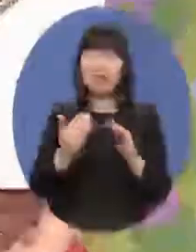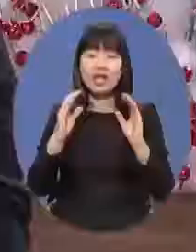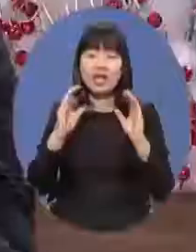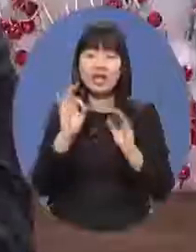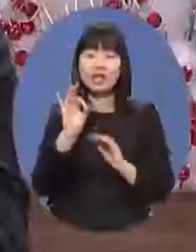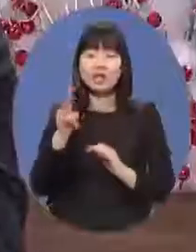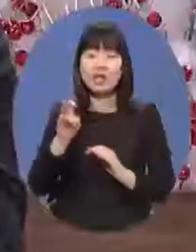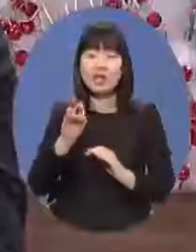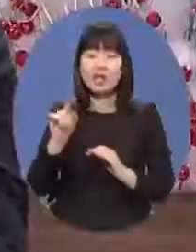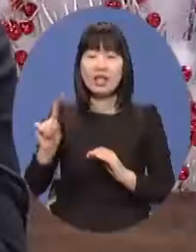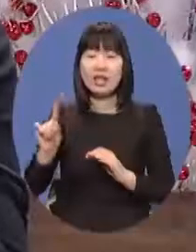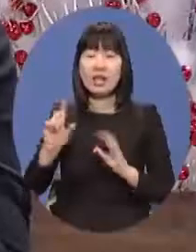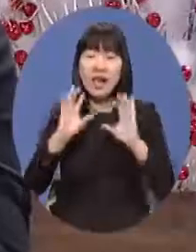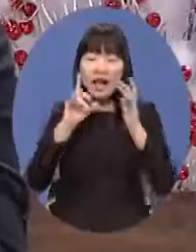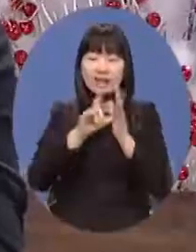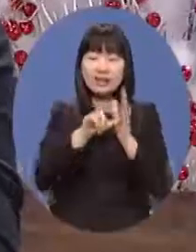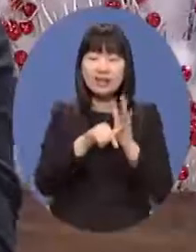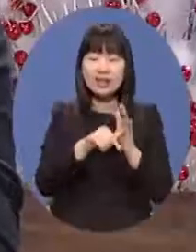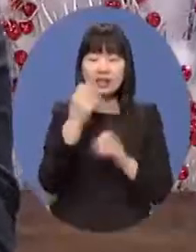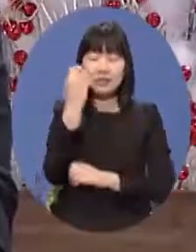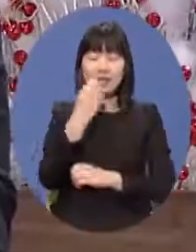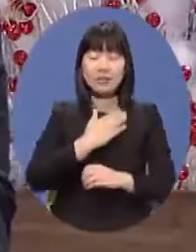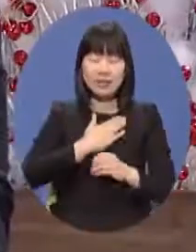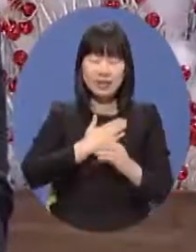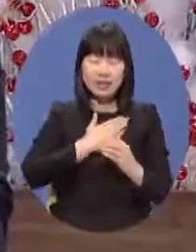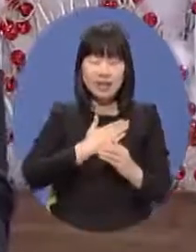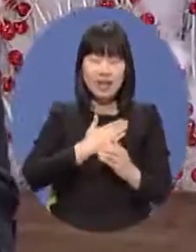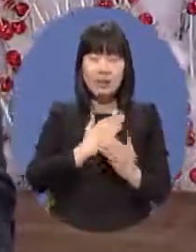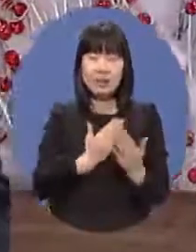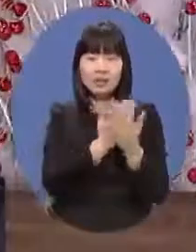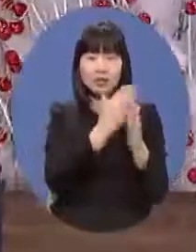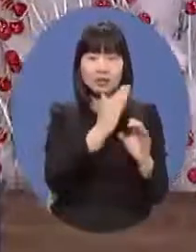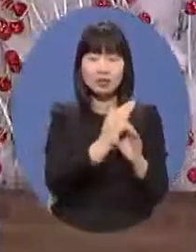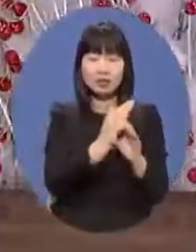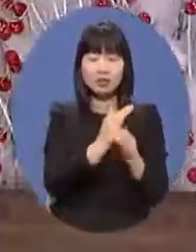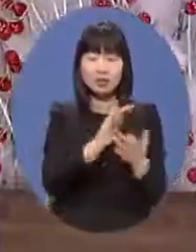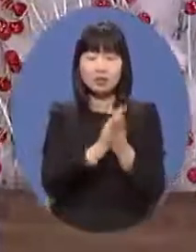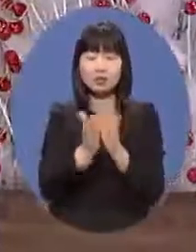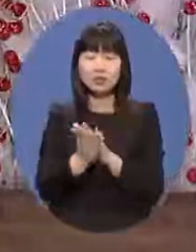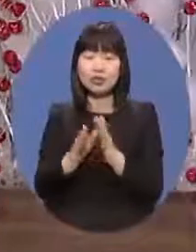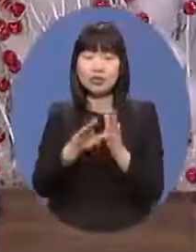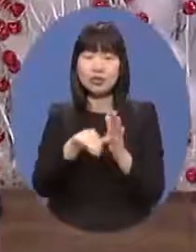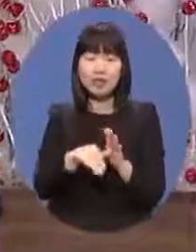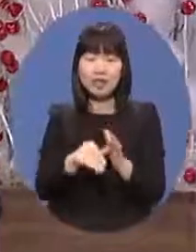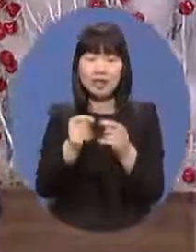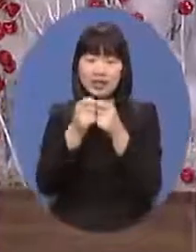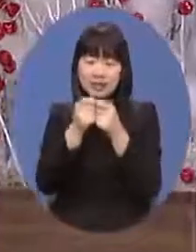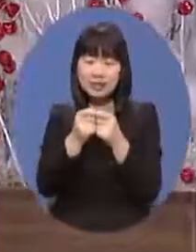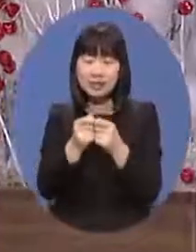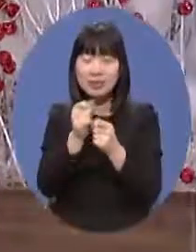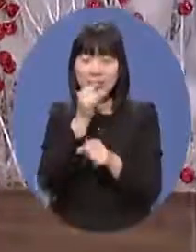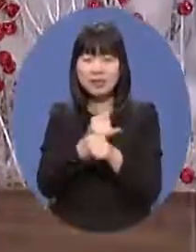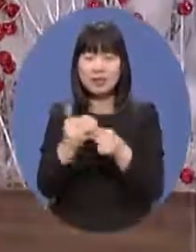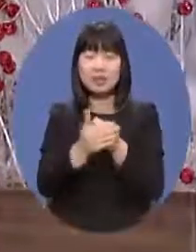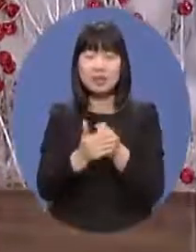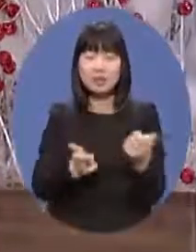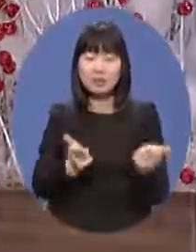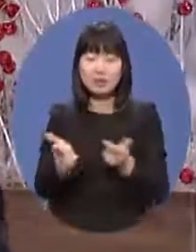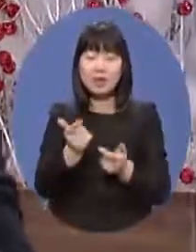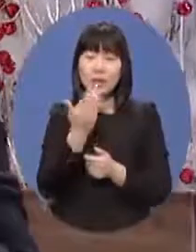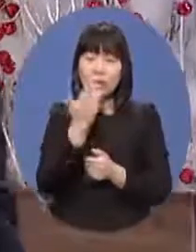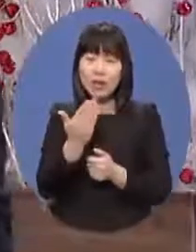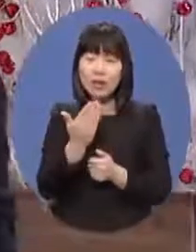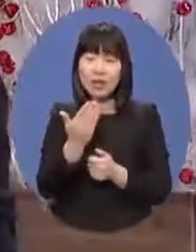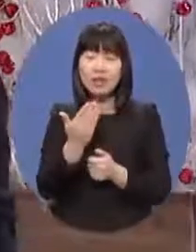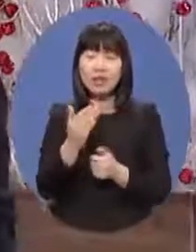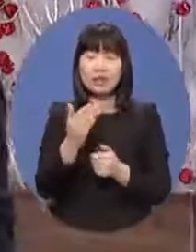영아기는 아주 기본적인 감정이 이제 발달, 분화되는 시기고, 그다음에 유아기 때는 이것이 세분화되면서 조절이라는 게 되는 시기다.